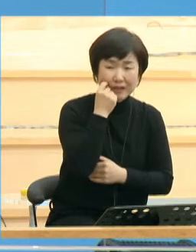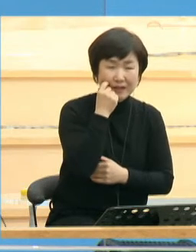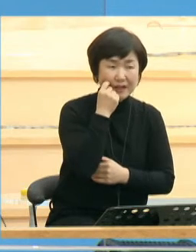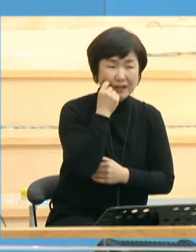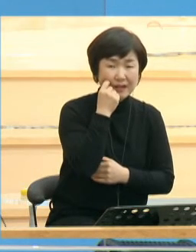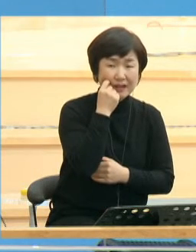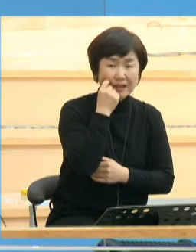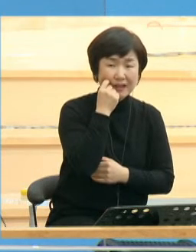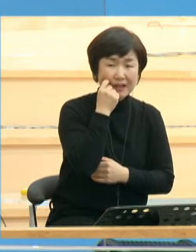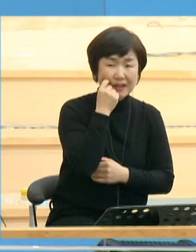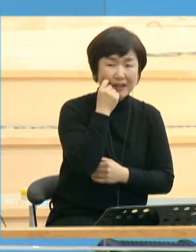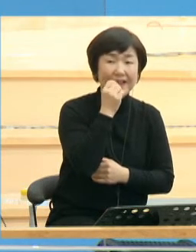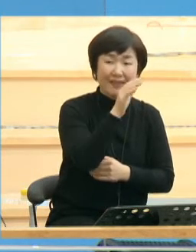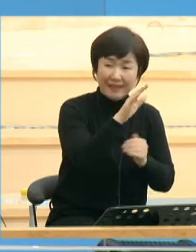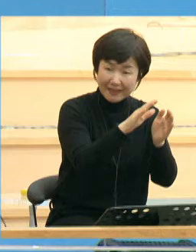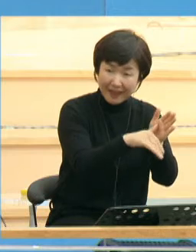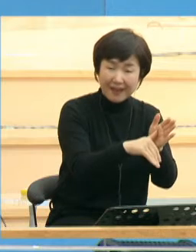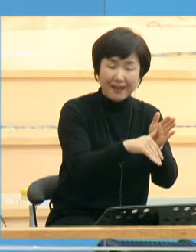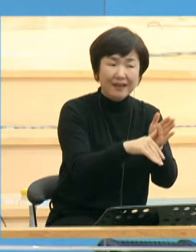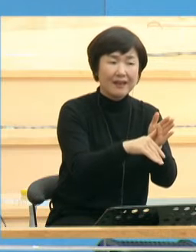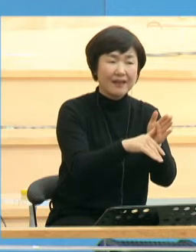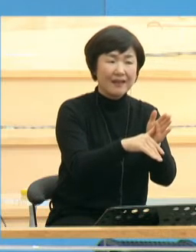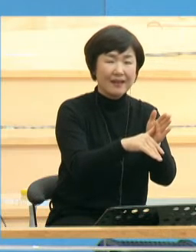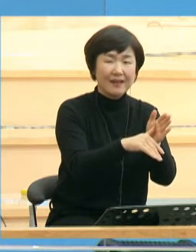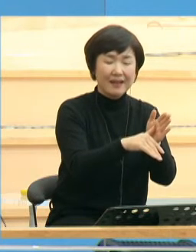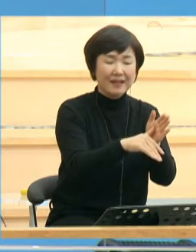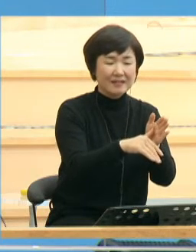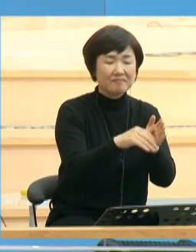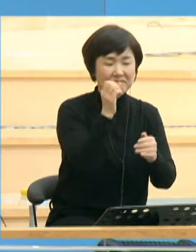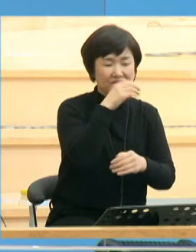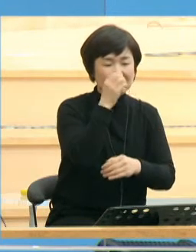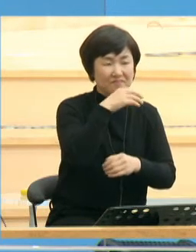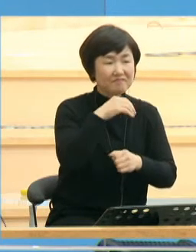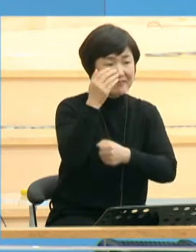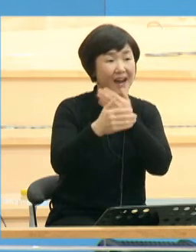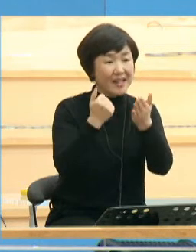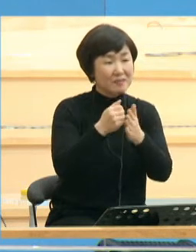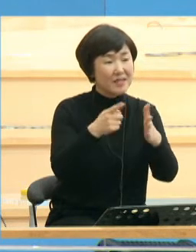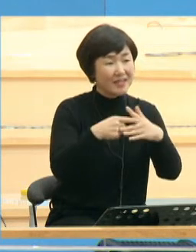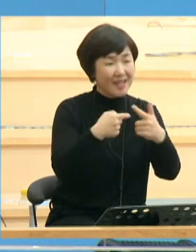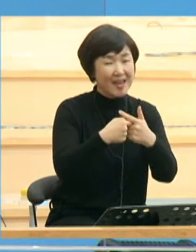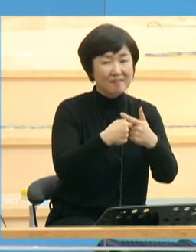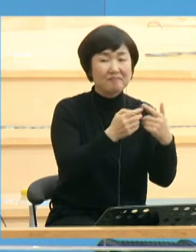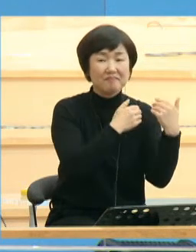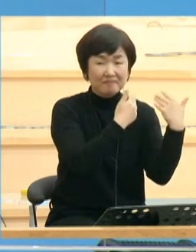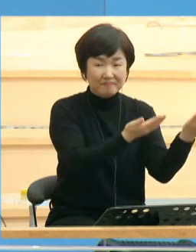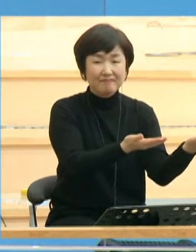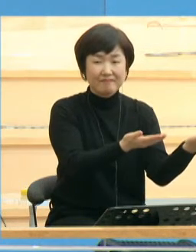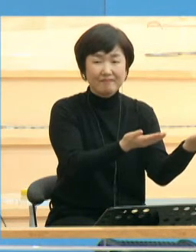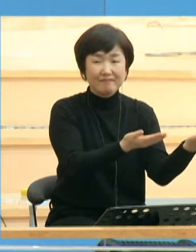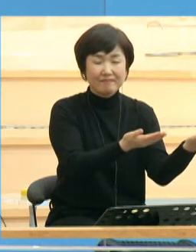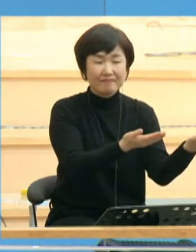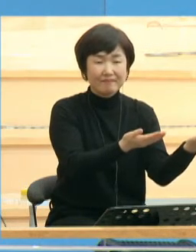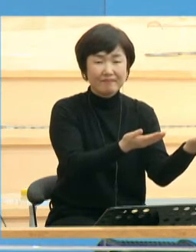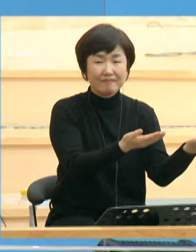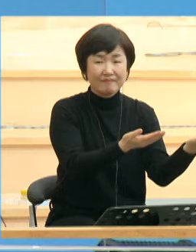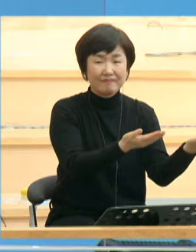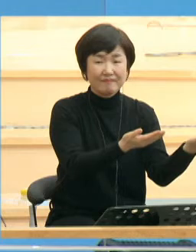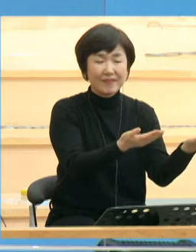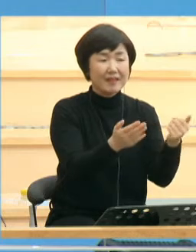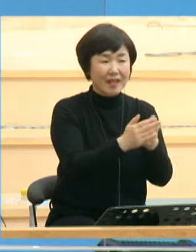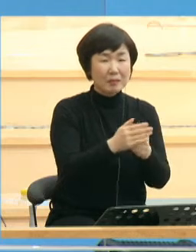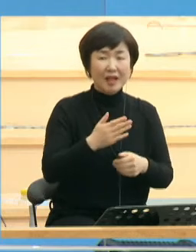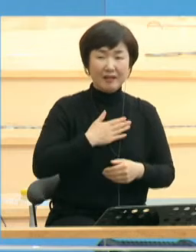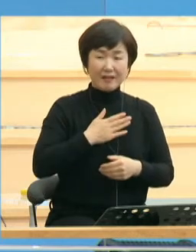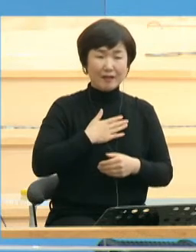저는 그렇게 생각해요 어느 정도는 하나님이 이 하신다 우리도 우리